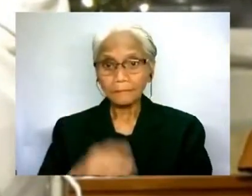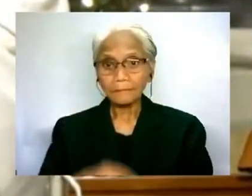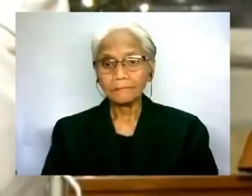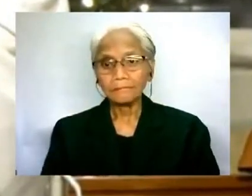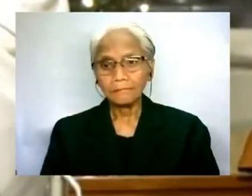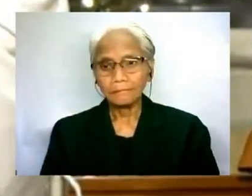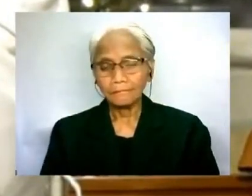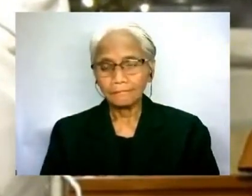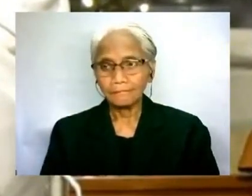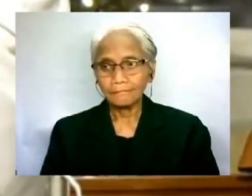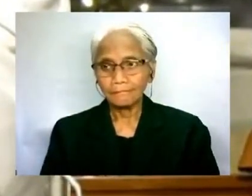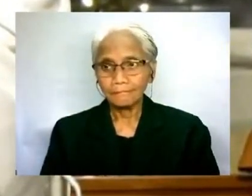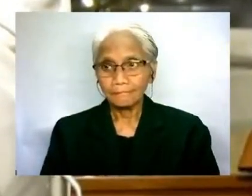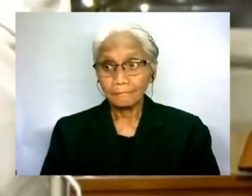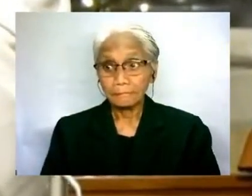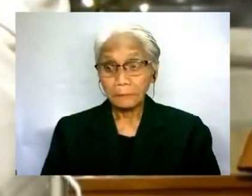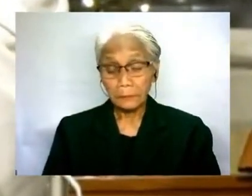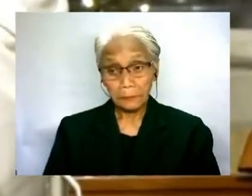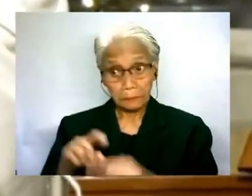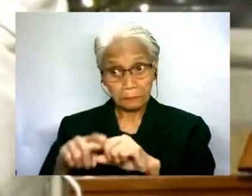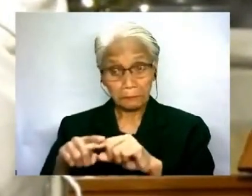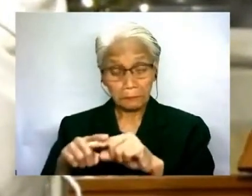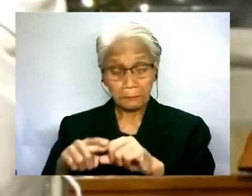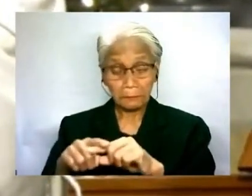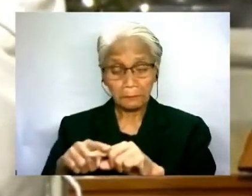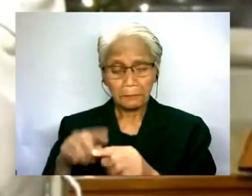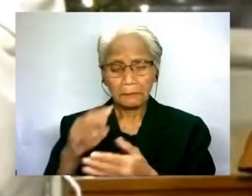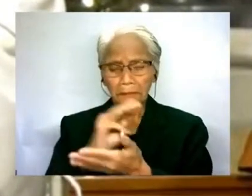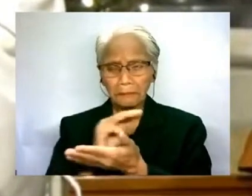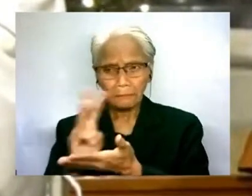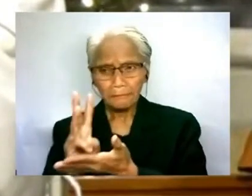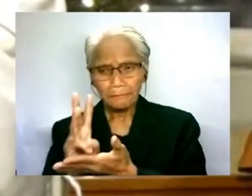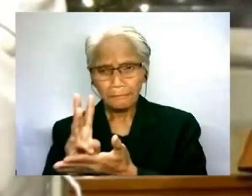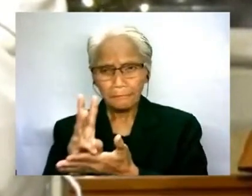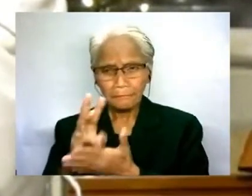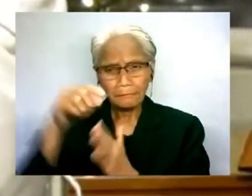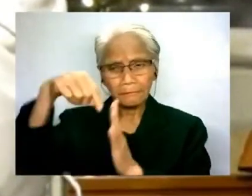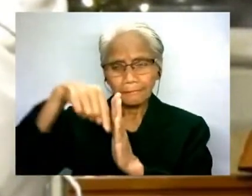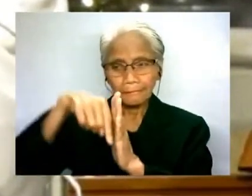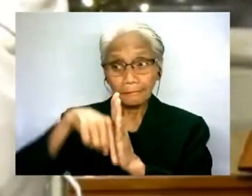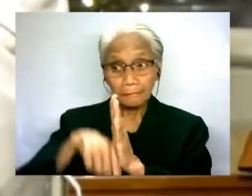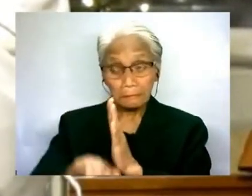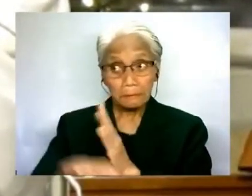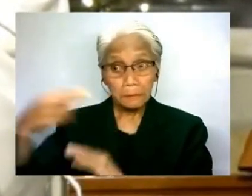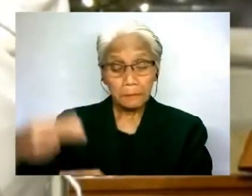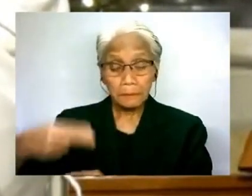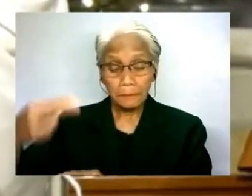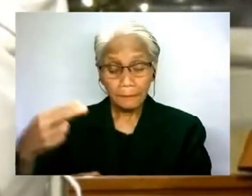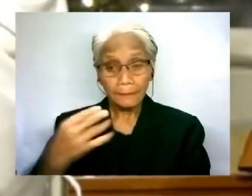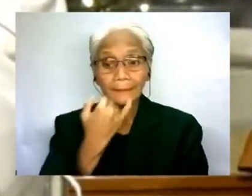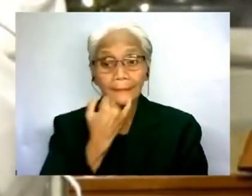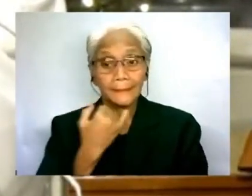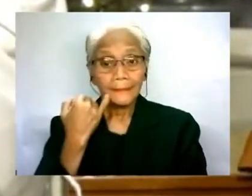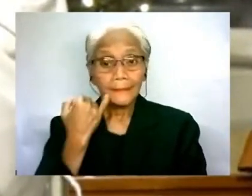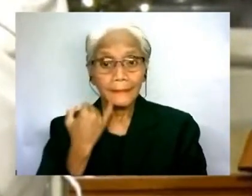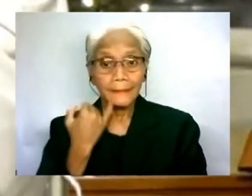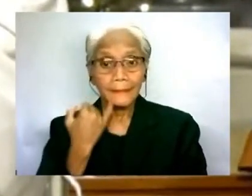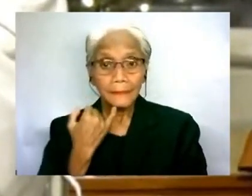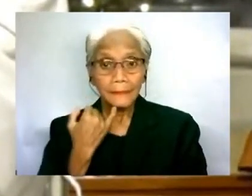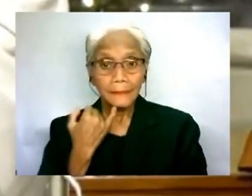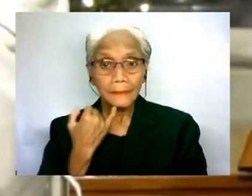Ayon kay San Mateo, ang rurok ng kasaysayan ng Israel ay ang pagsilang ng